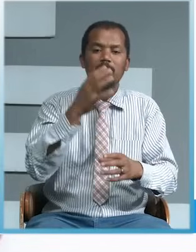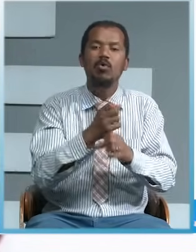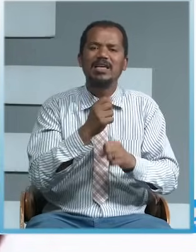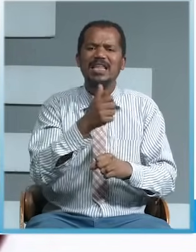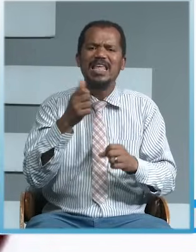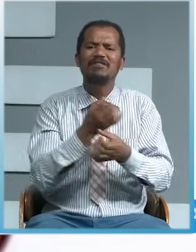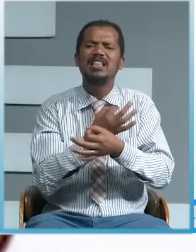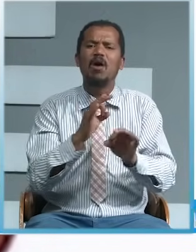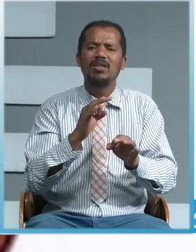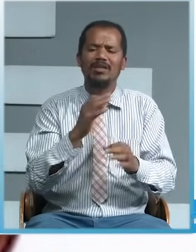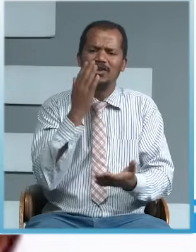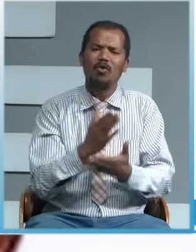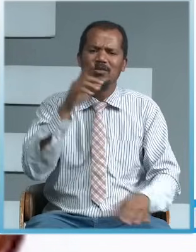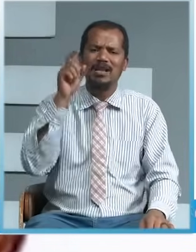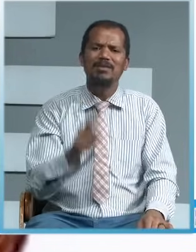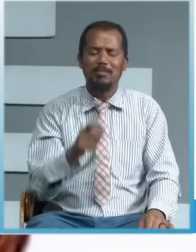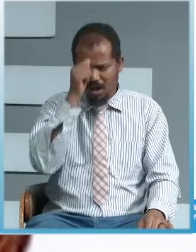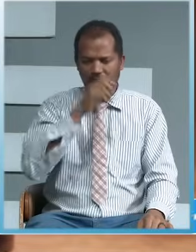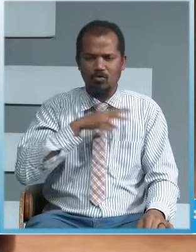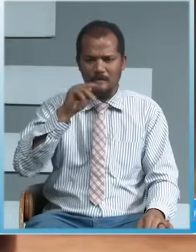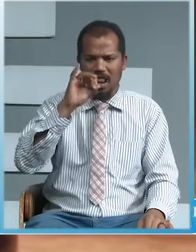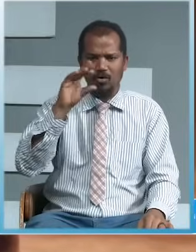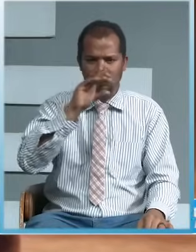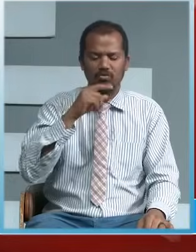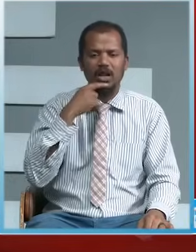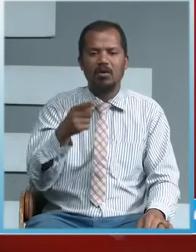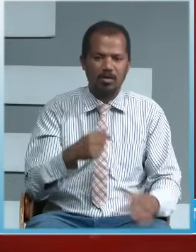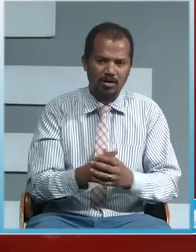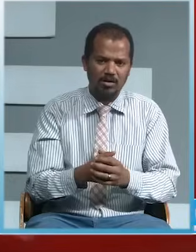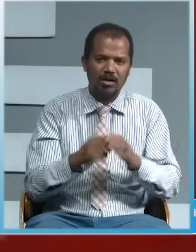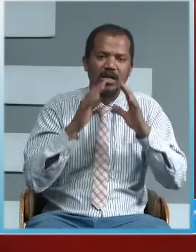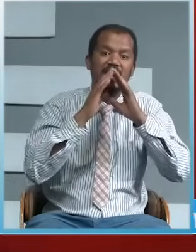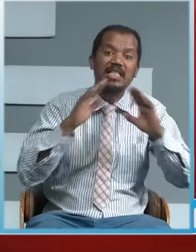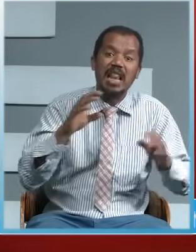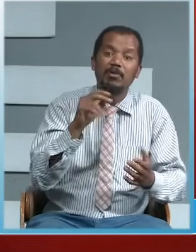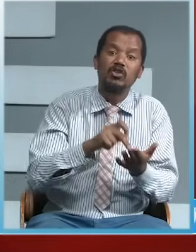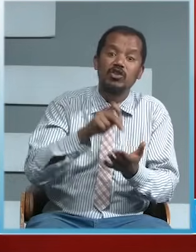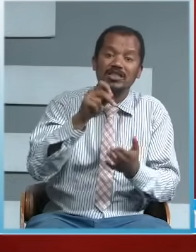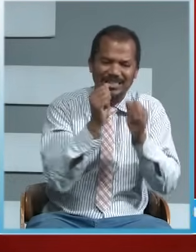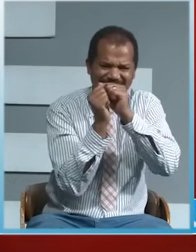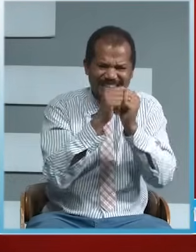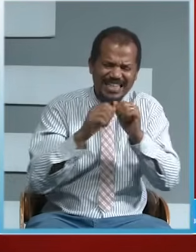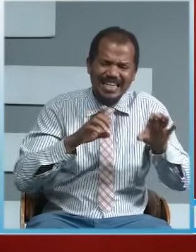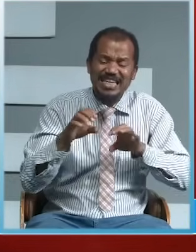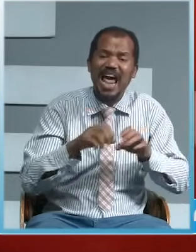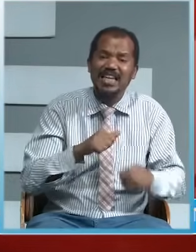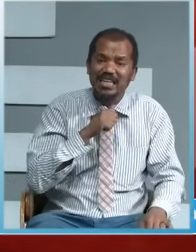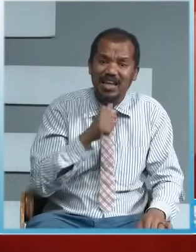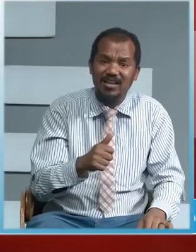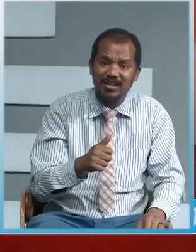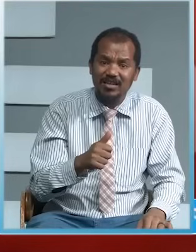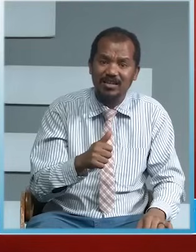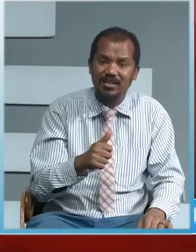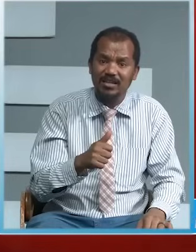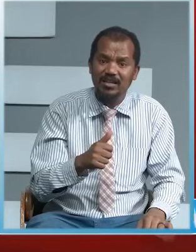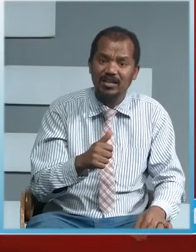የሚወሰድ ኢፍትሃዊ እርምጃ ሊቆም እንደሚገባ አቶ መላኩ አጽንኦት ሰጥተዋል። ሰላማዊና ዴሞክራሲ የሆነ ትግል እንዳይካሄድ